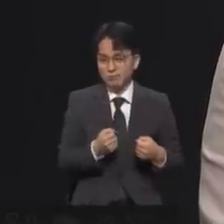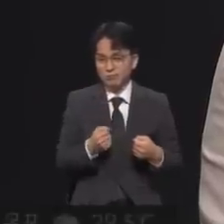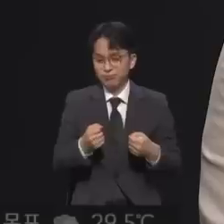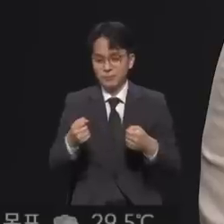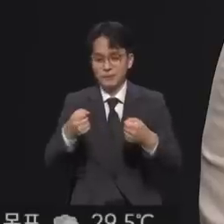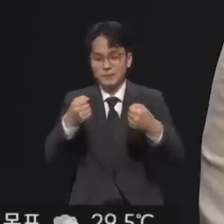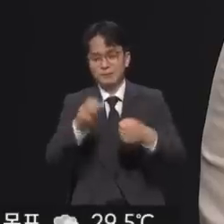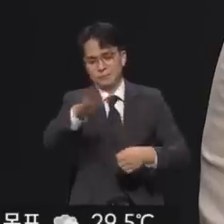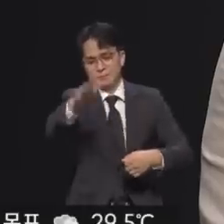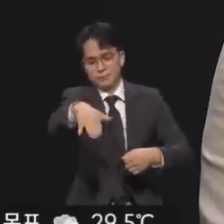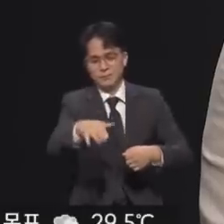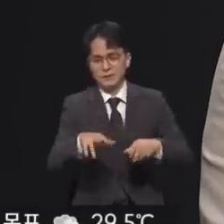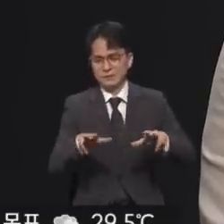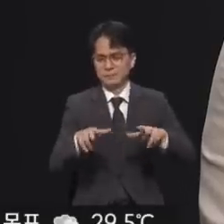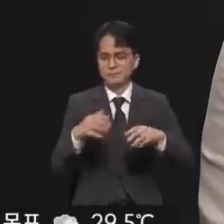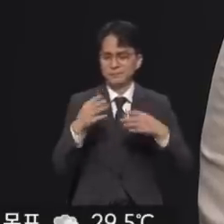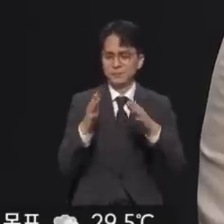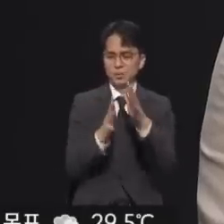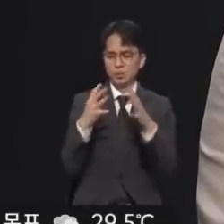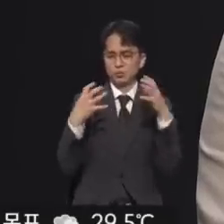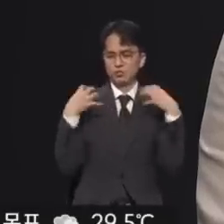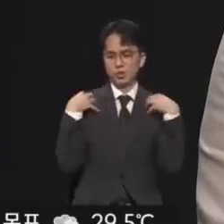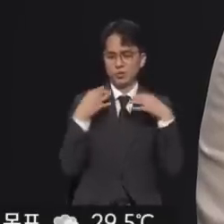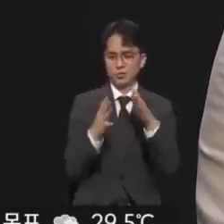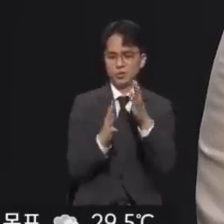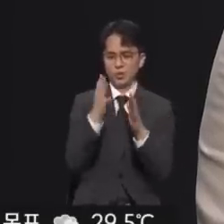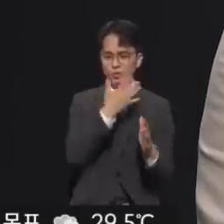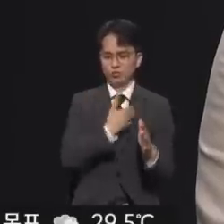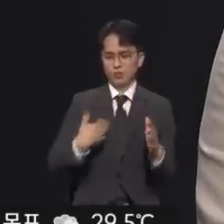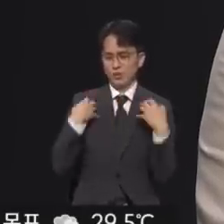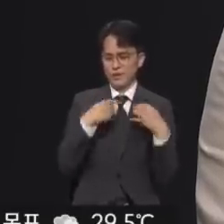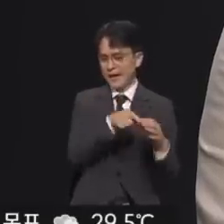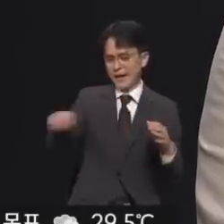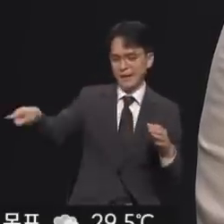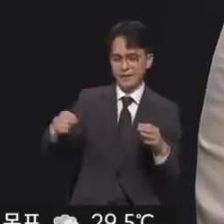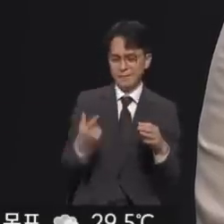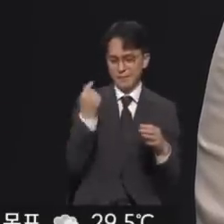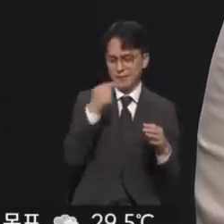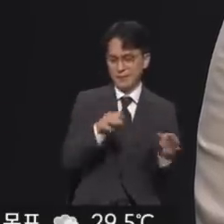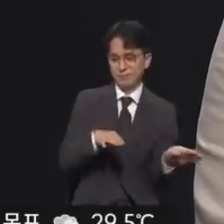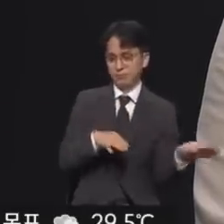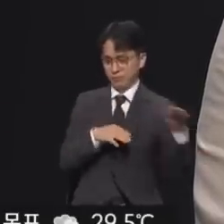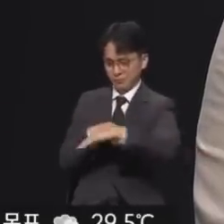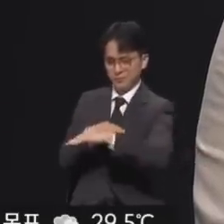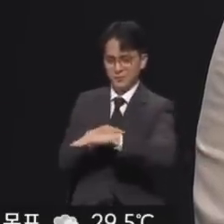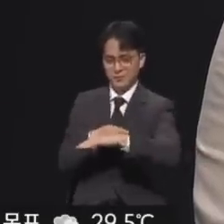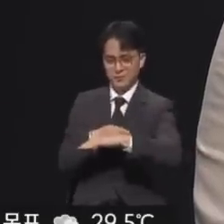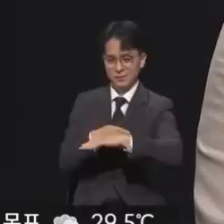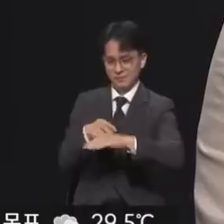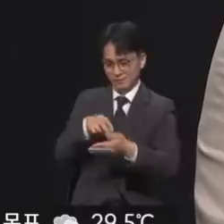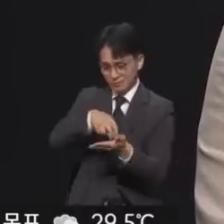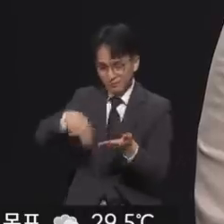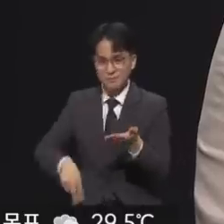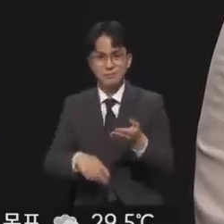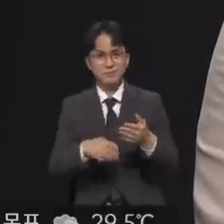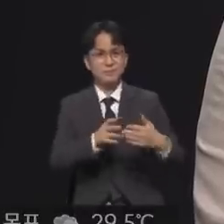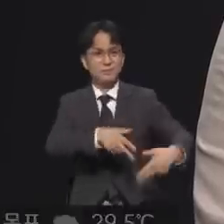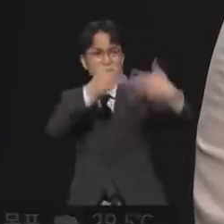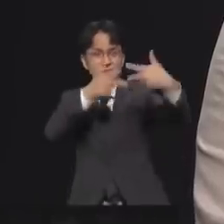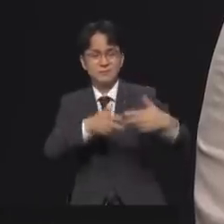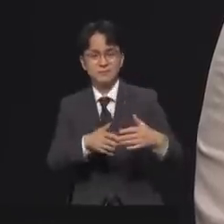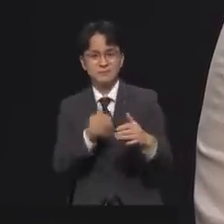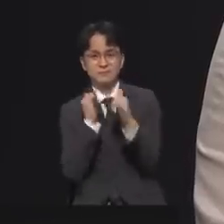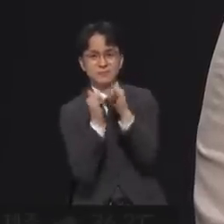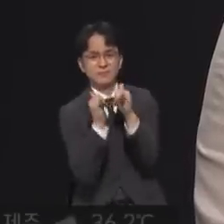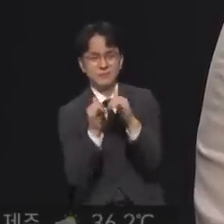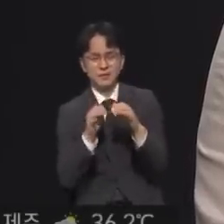소스 호출하고 총리 후추 라고 해도 되는 거거든요 중앙 재난안전대책본부 호흡 꼬추 하고 저는 그런 그 약간은 뭐라고 까지고 기민한